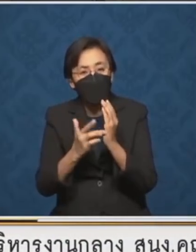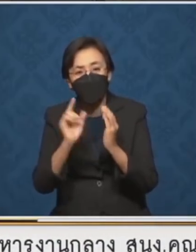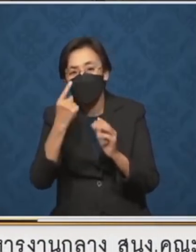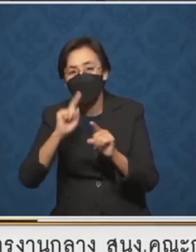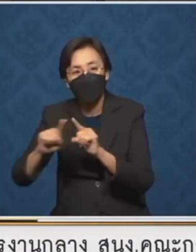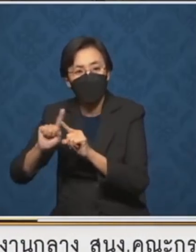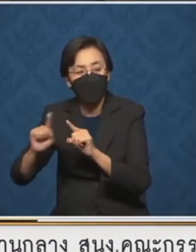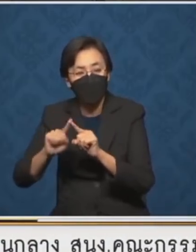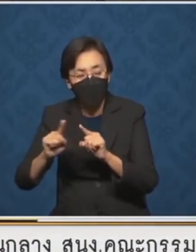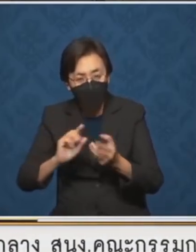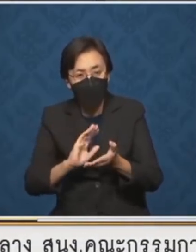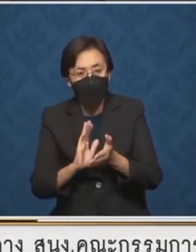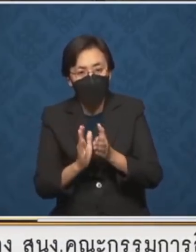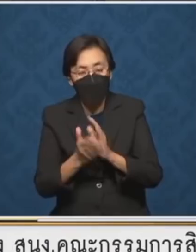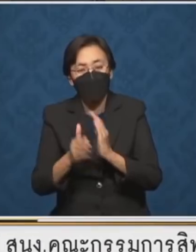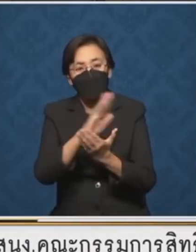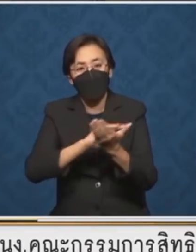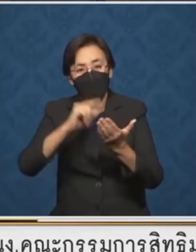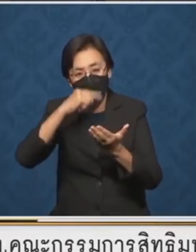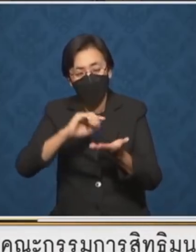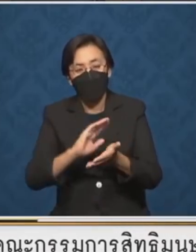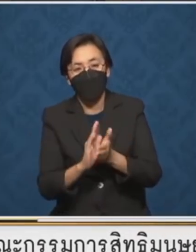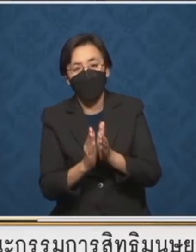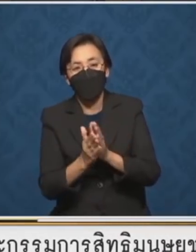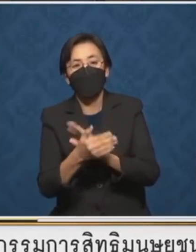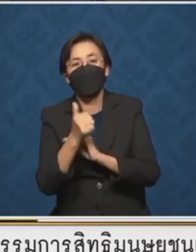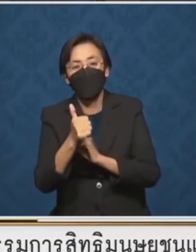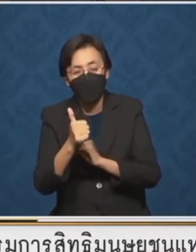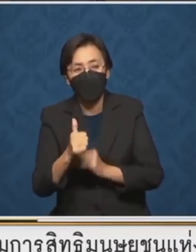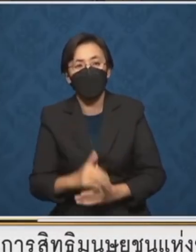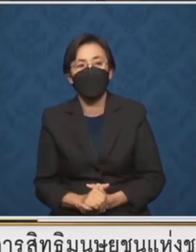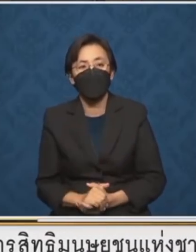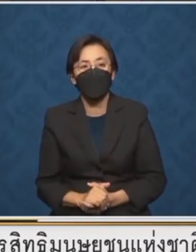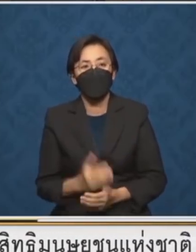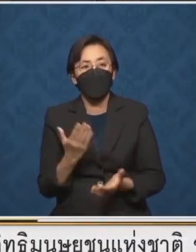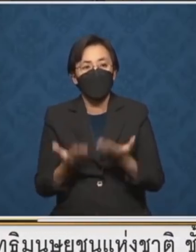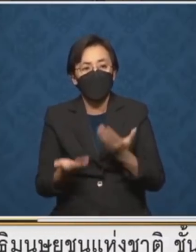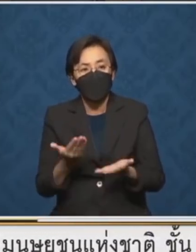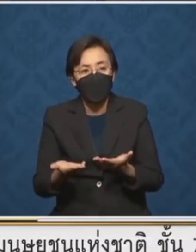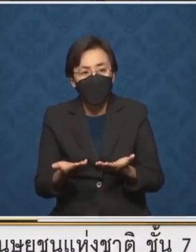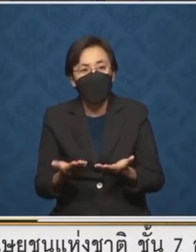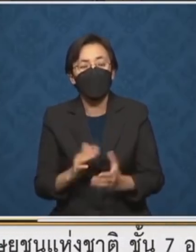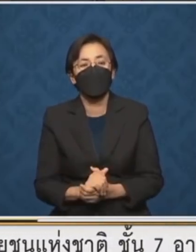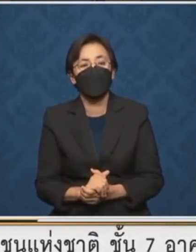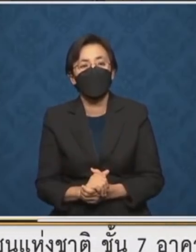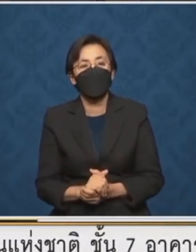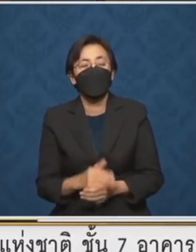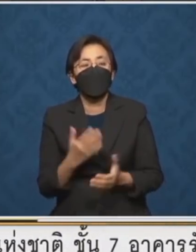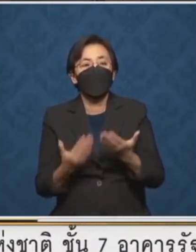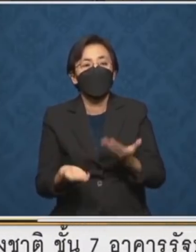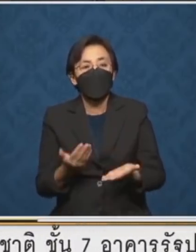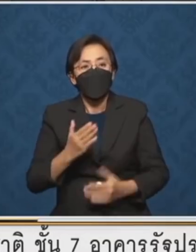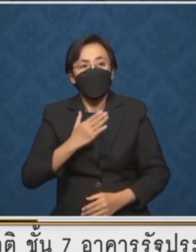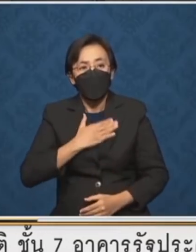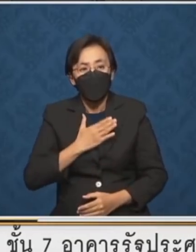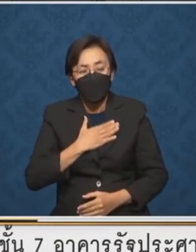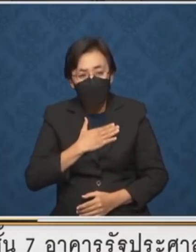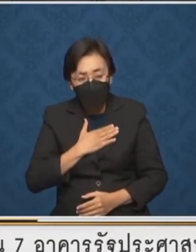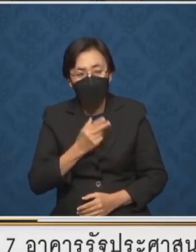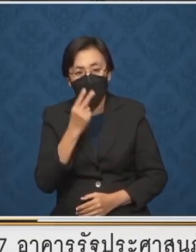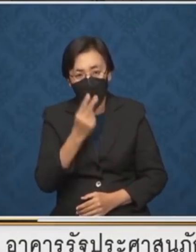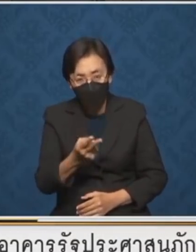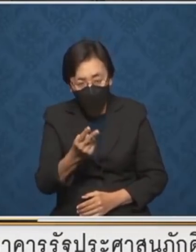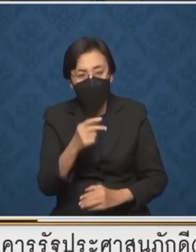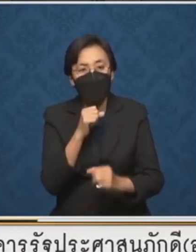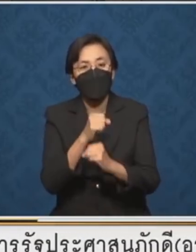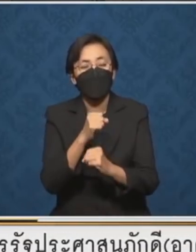ศของเราให้กลับขึ้นมาได้หรืออย่างน้อยที่สุดครับน้อยที่สุดเลยครับท่านประธานเราก็น่าจะได้เห็นผลงานอะ